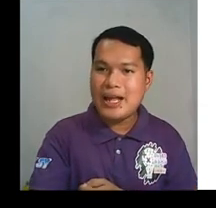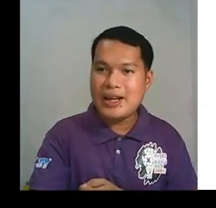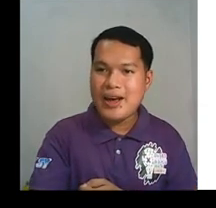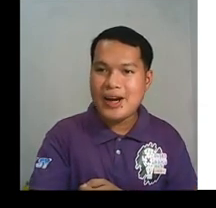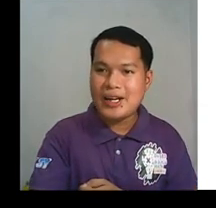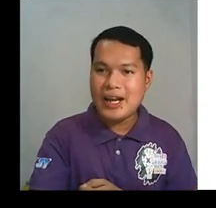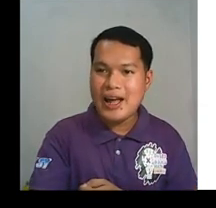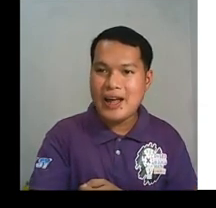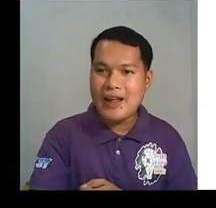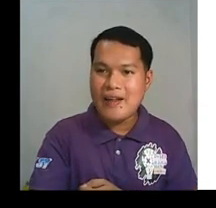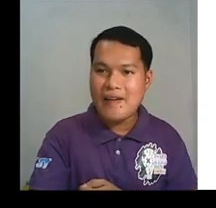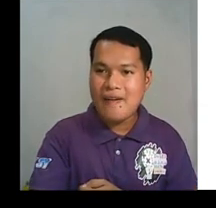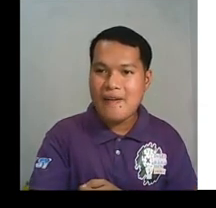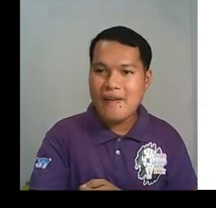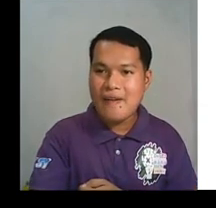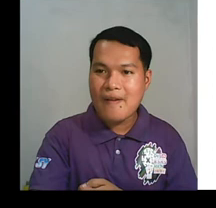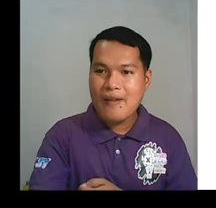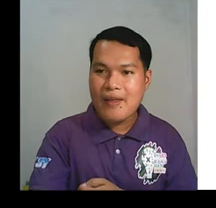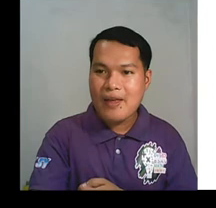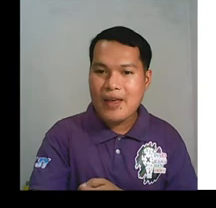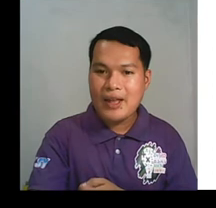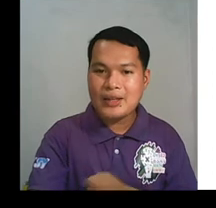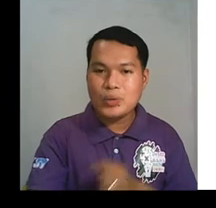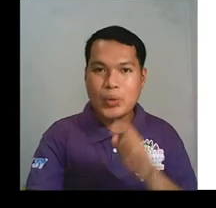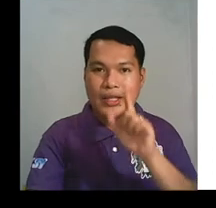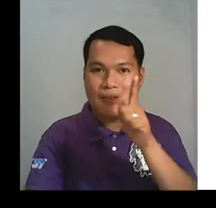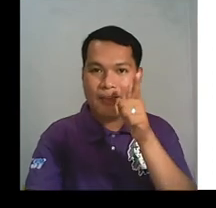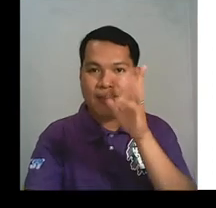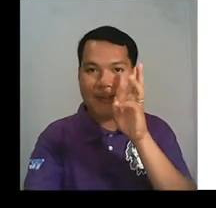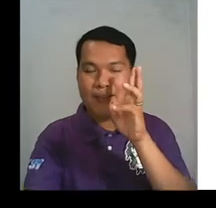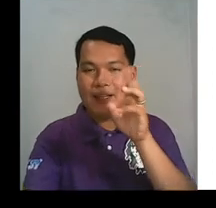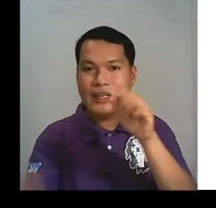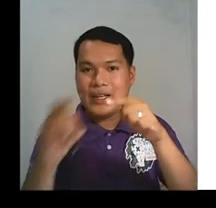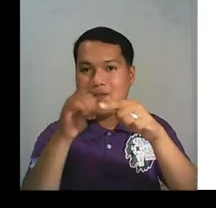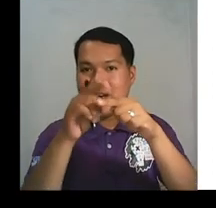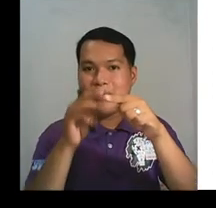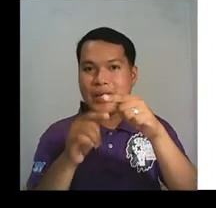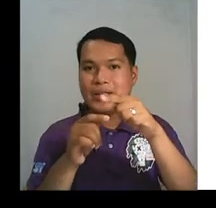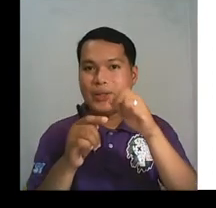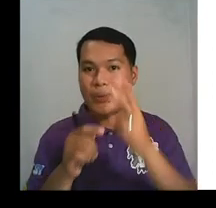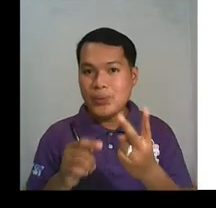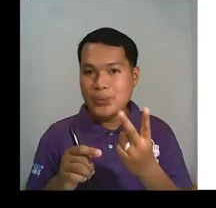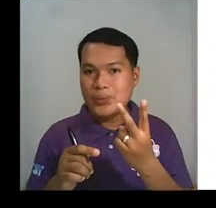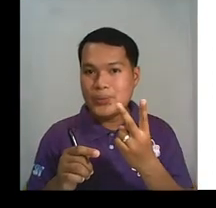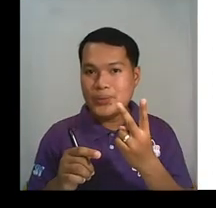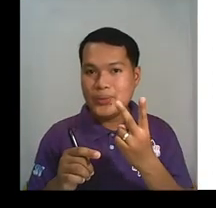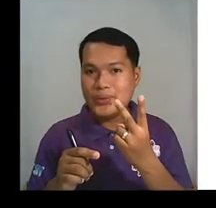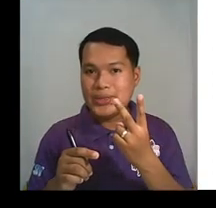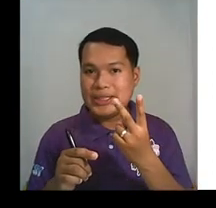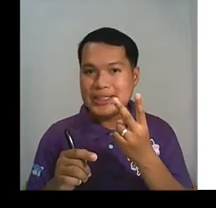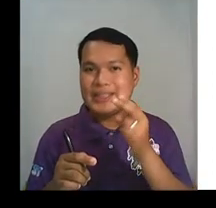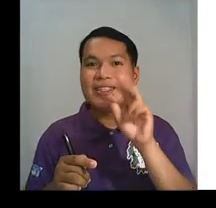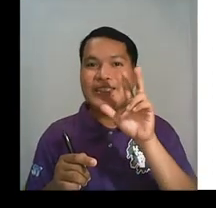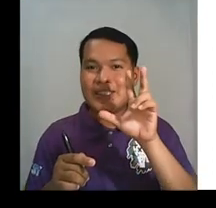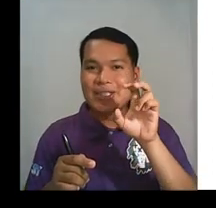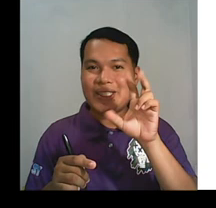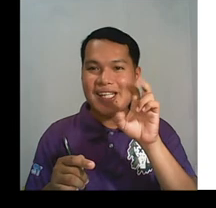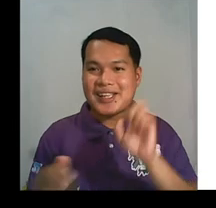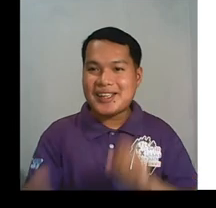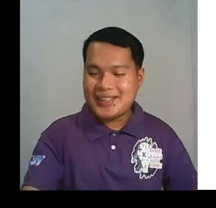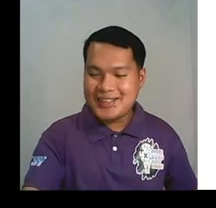Wala na. R na lang. And 26 divided by 2, 13.